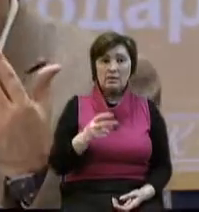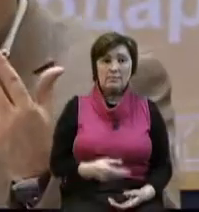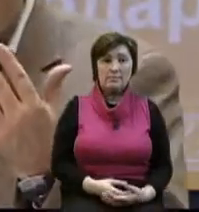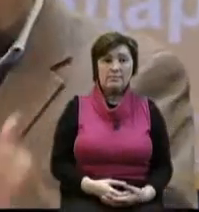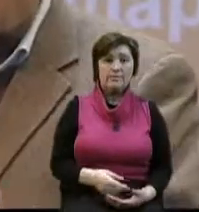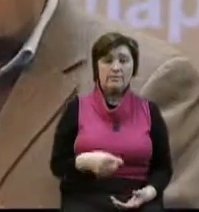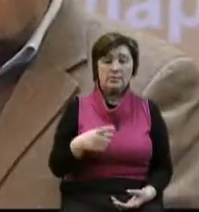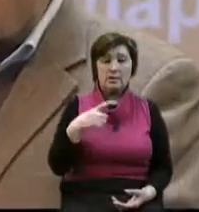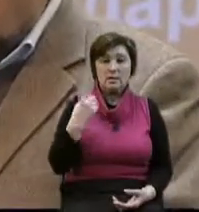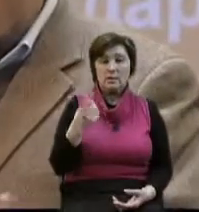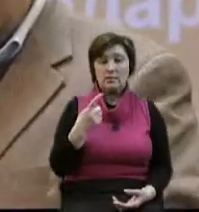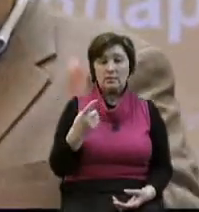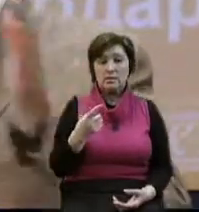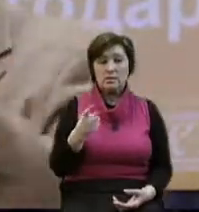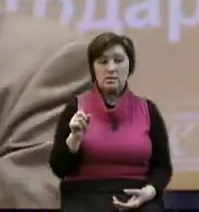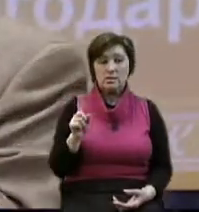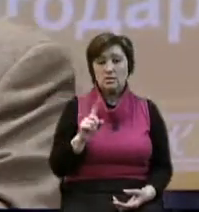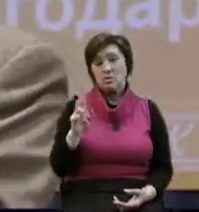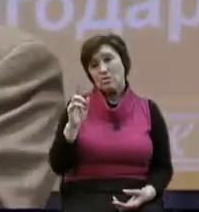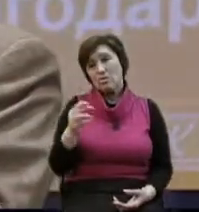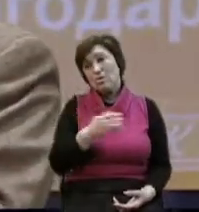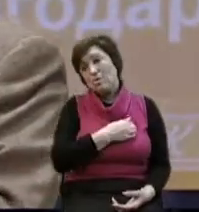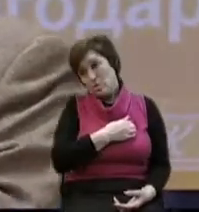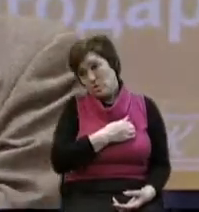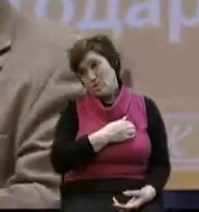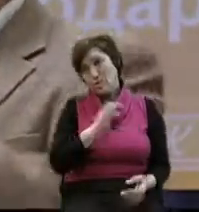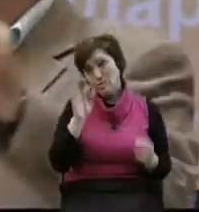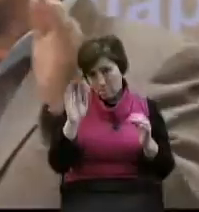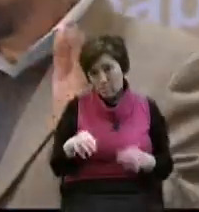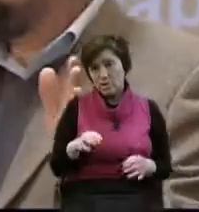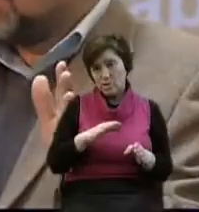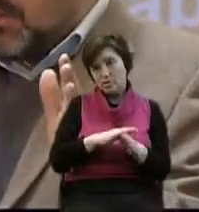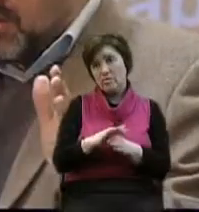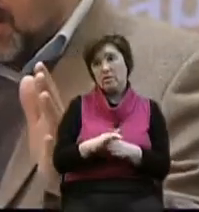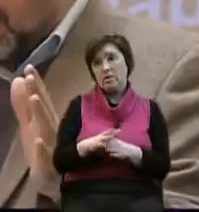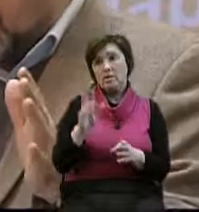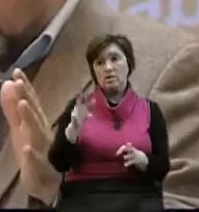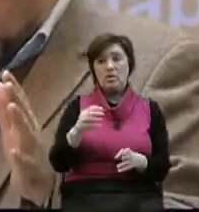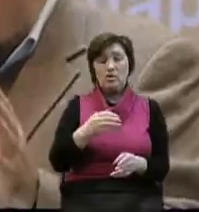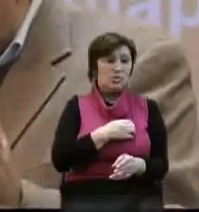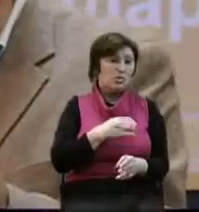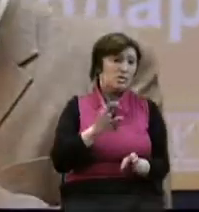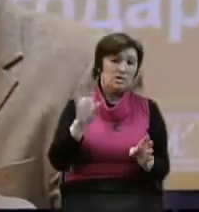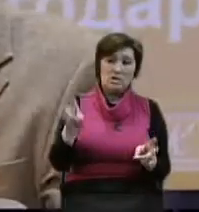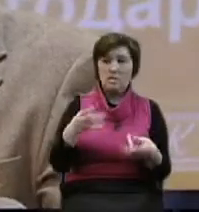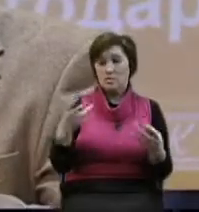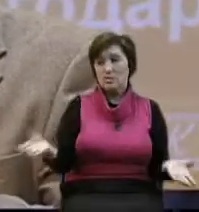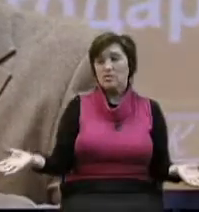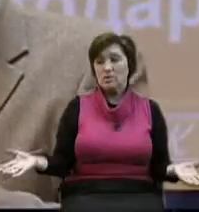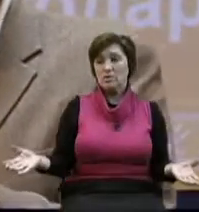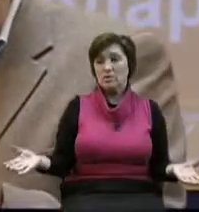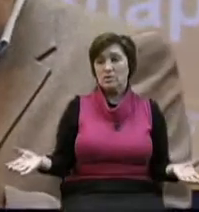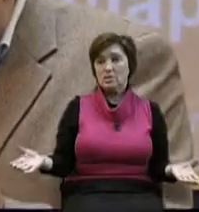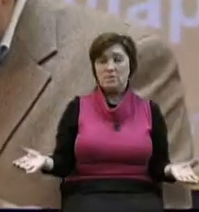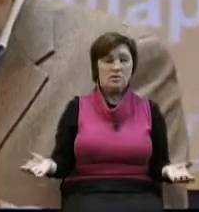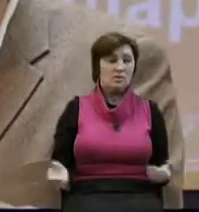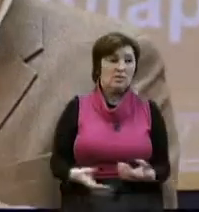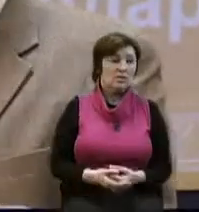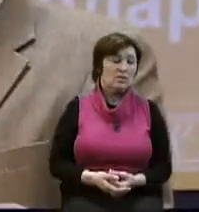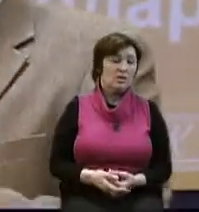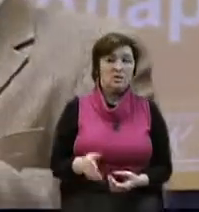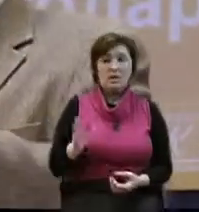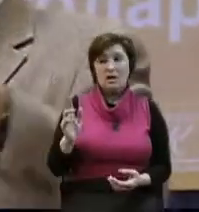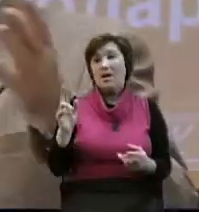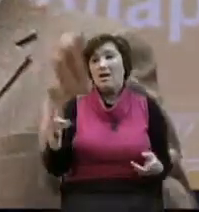«кво». То есть, кто хочет, пусть различает, кто хочет, пусть не различает. В данном случае апостол Павел говорит,